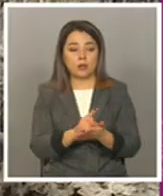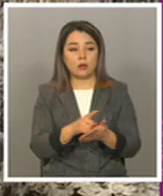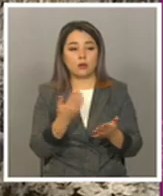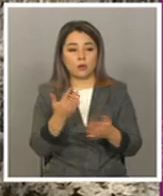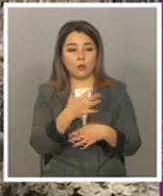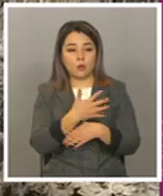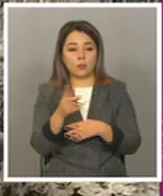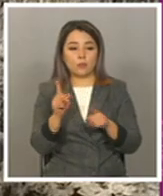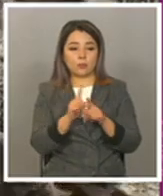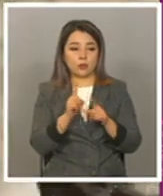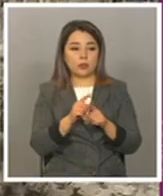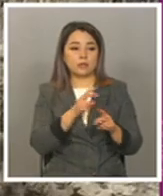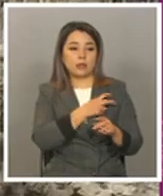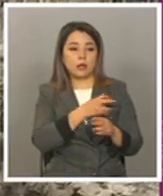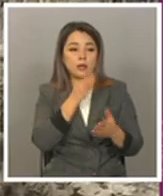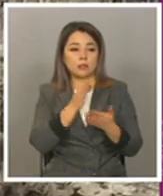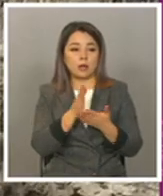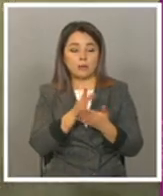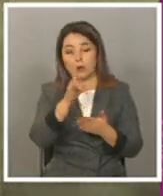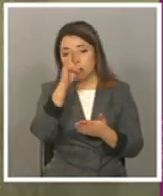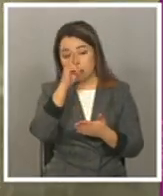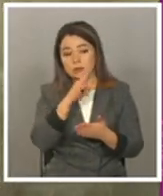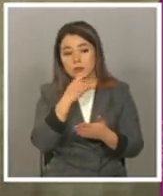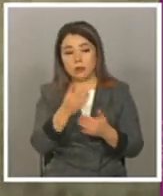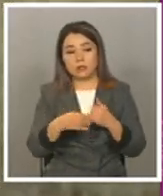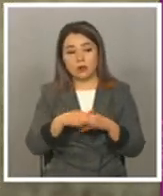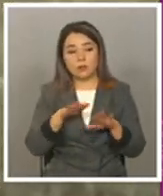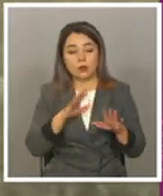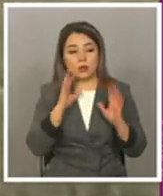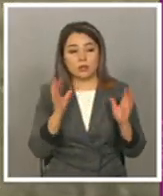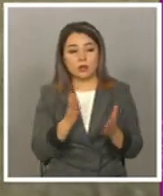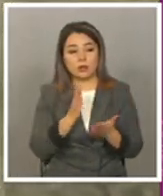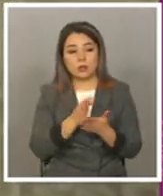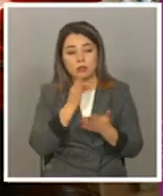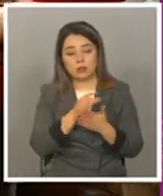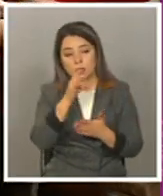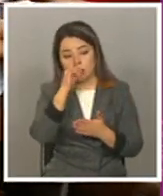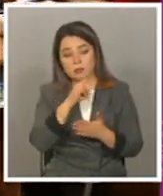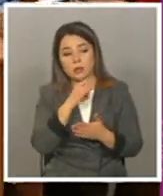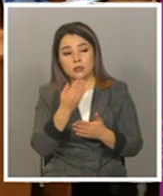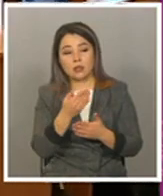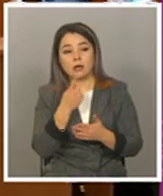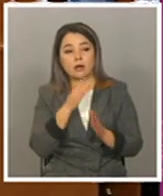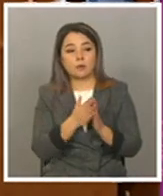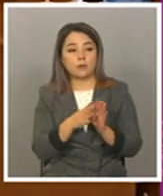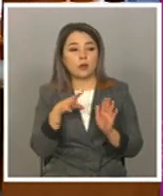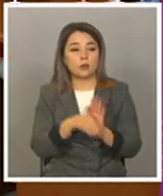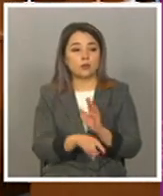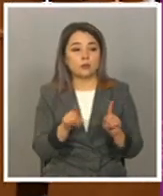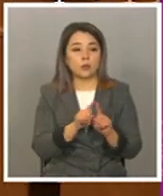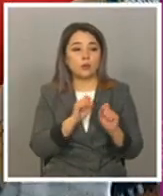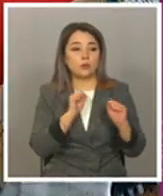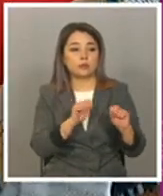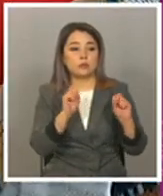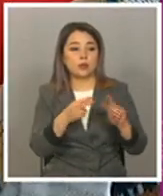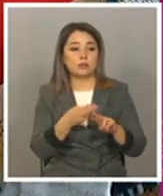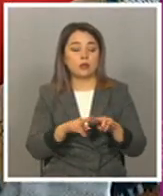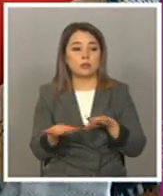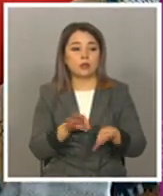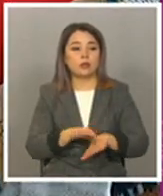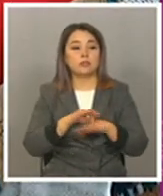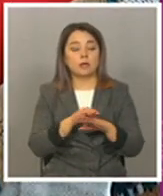санитары. Сондықтан Қазақстан биоалуан түрлілікті сақтаушылар қызыл кітапқа енген киіктерді қорғауда сақтық шараларын жыл